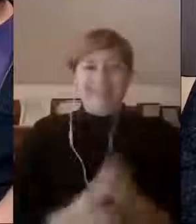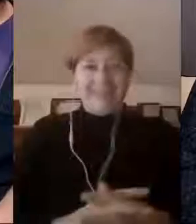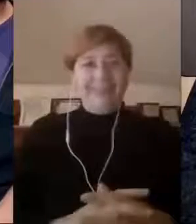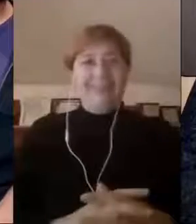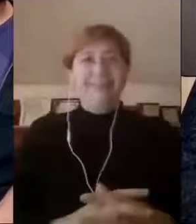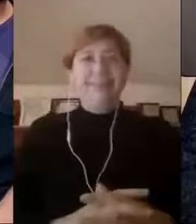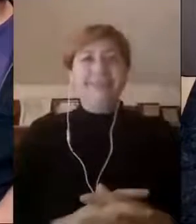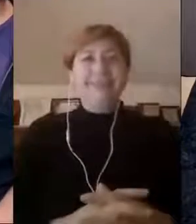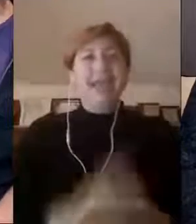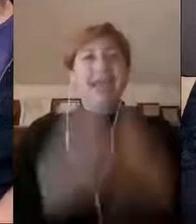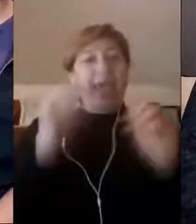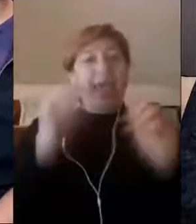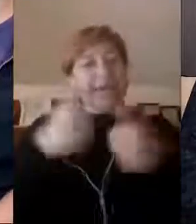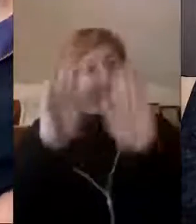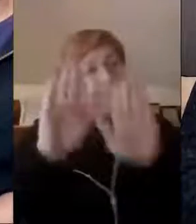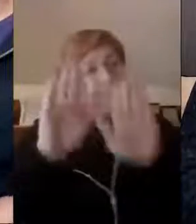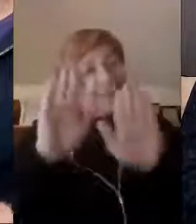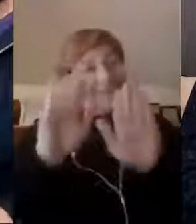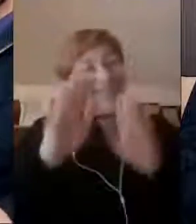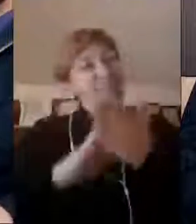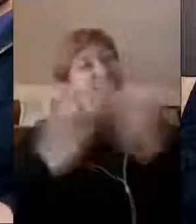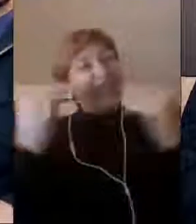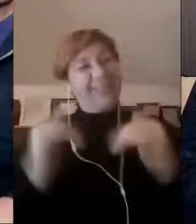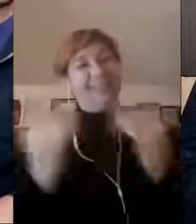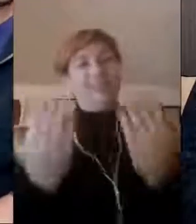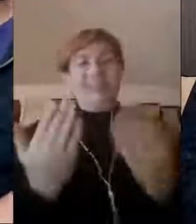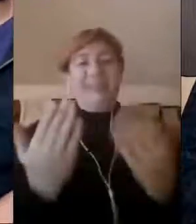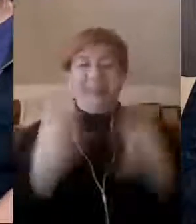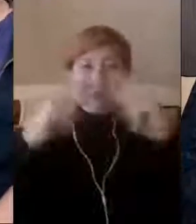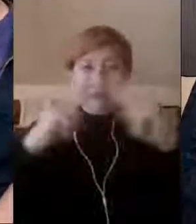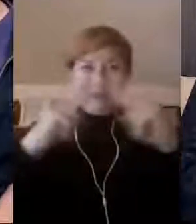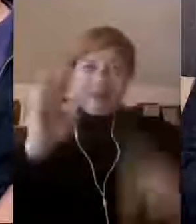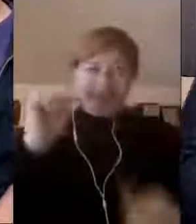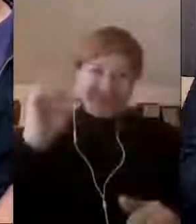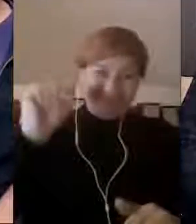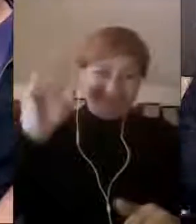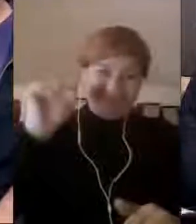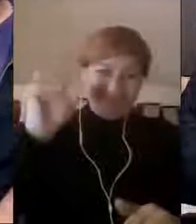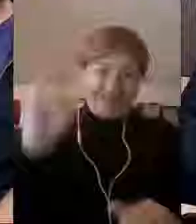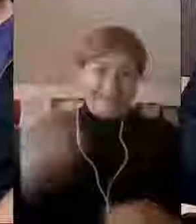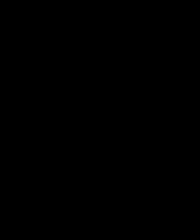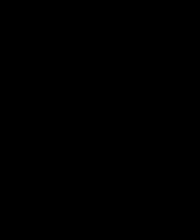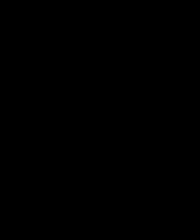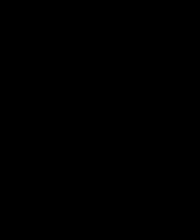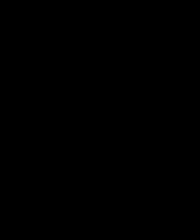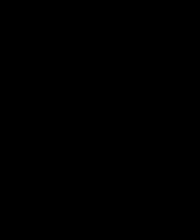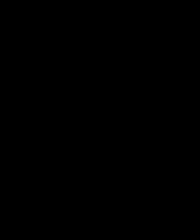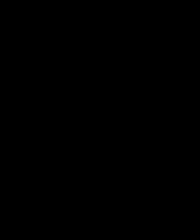zaman. Elimden geldiğince. Görüşürüz. Eyvallah. Görüşürüz. Görüşürüz. İyi yayınlar diliyorum. Sağ ol. Eyvallah. Çok teşekkürler.